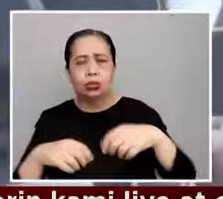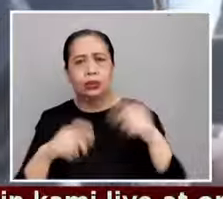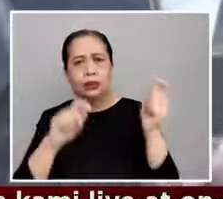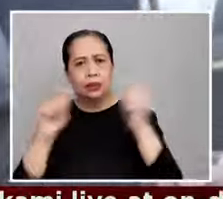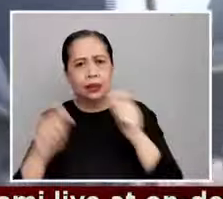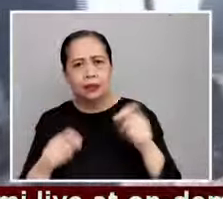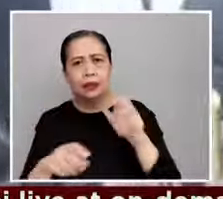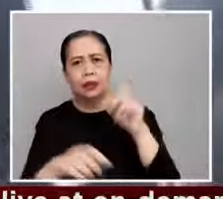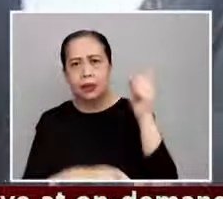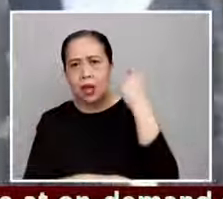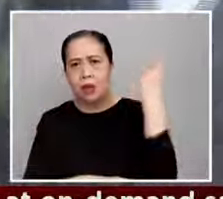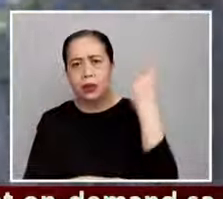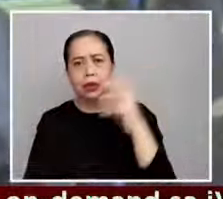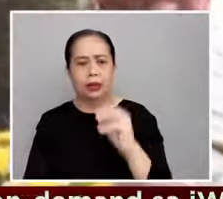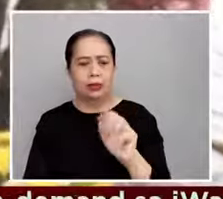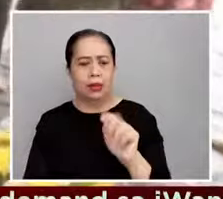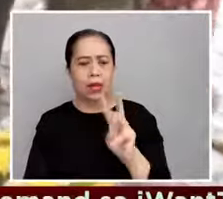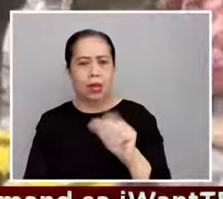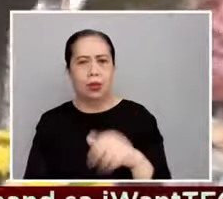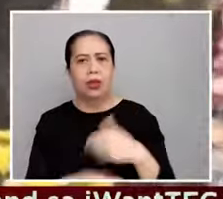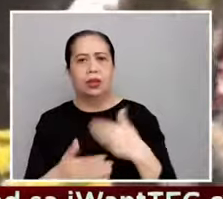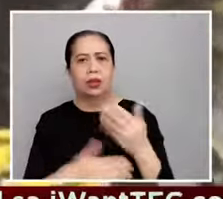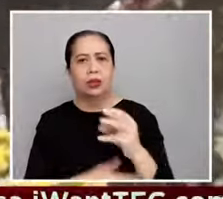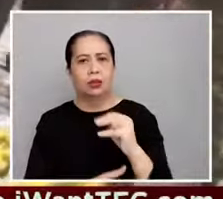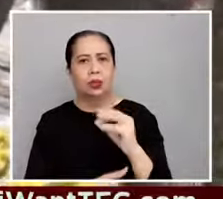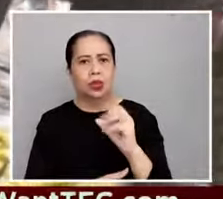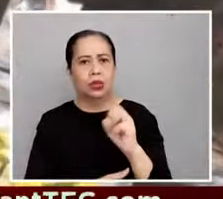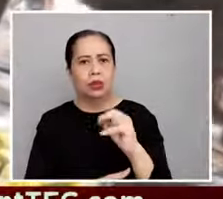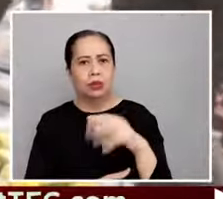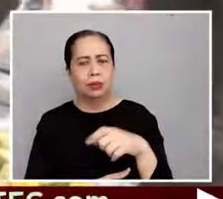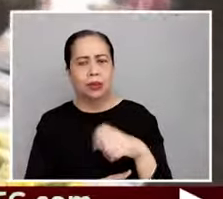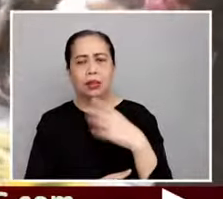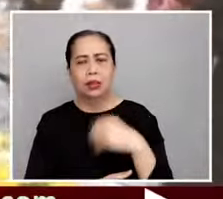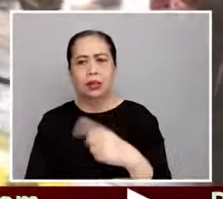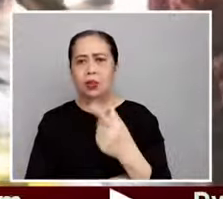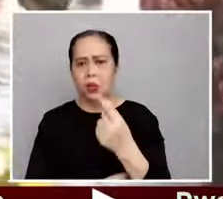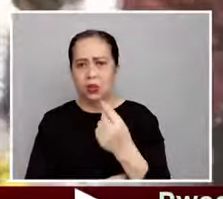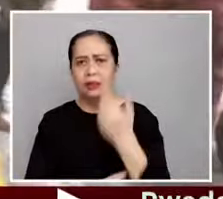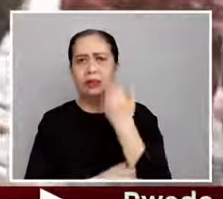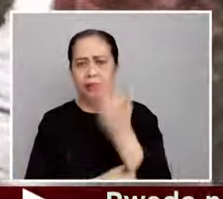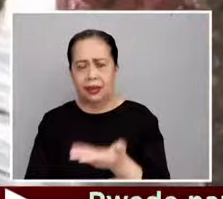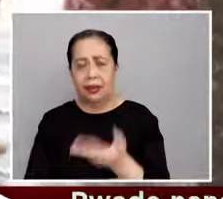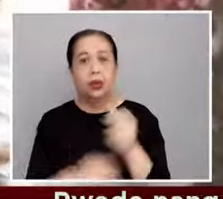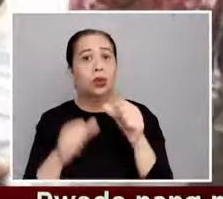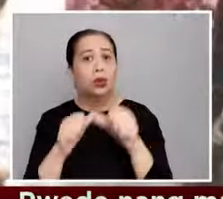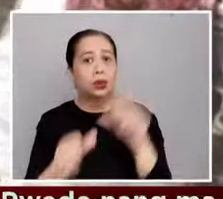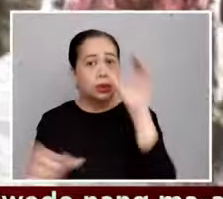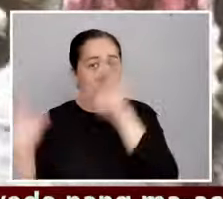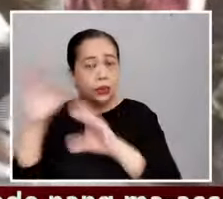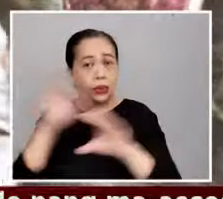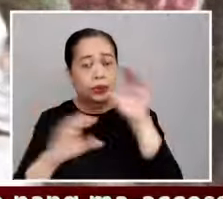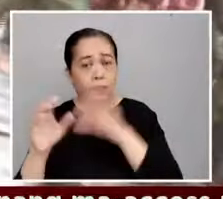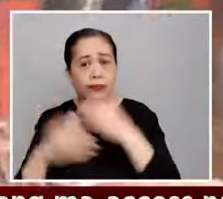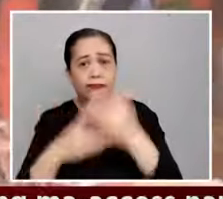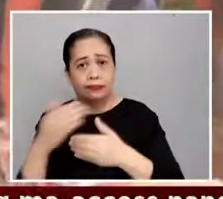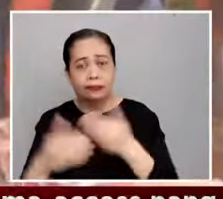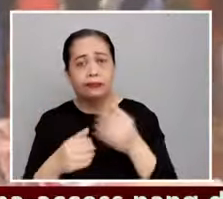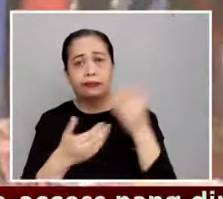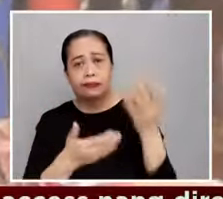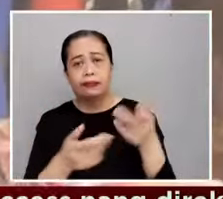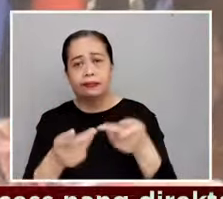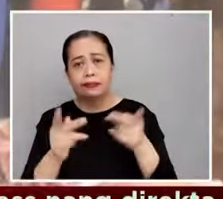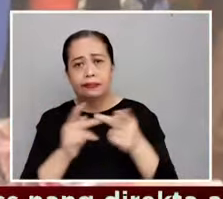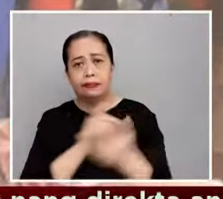Malawi at karatig bansang Mozambique kung saan 20 naman ang namatay. Patuloy pa ang search and rescue operations doon.